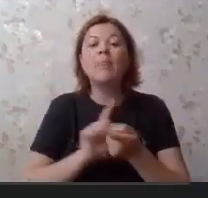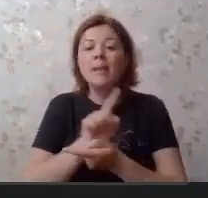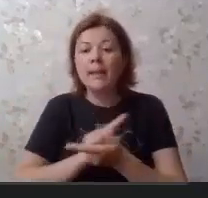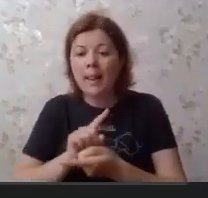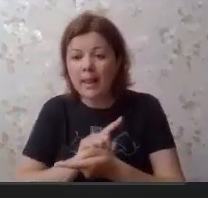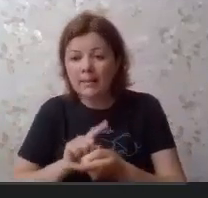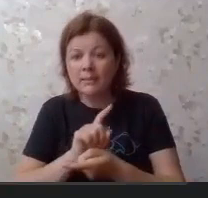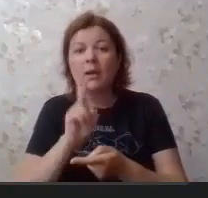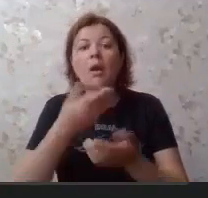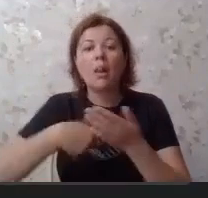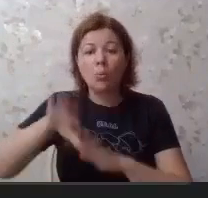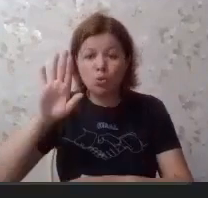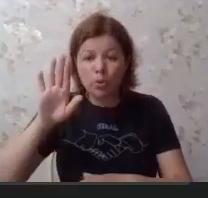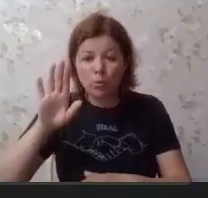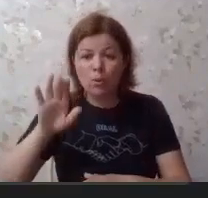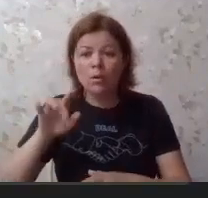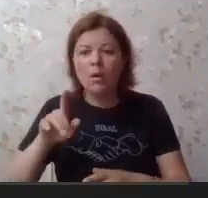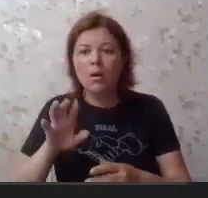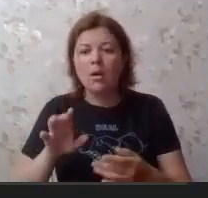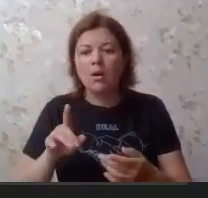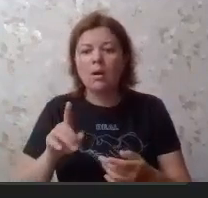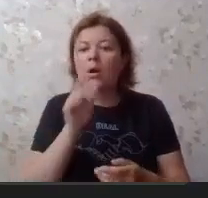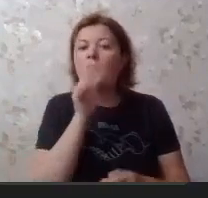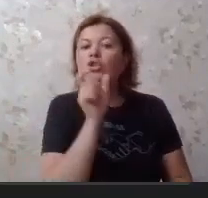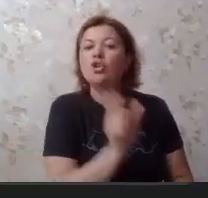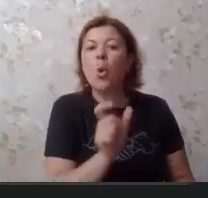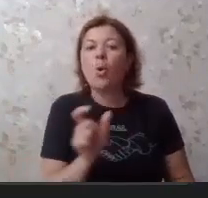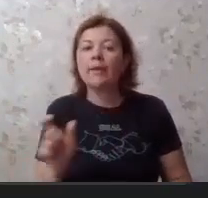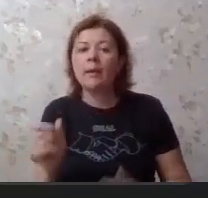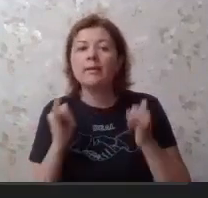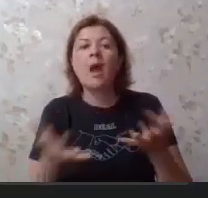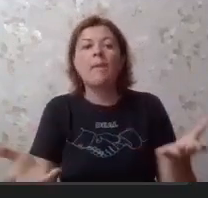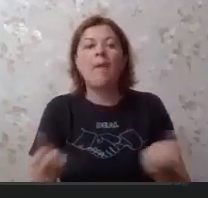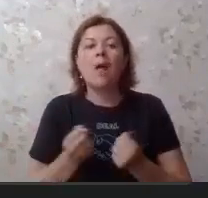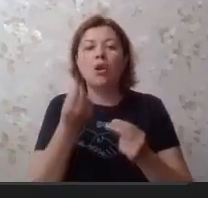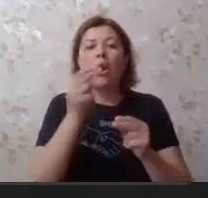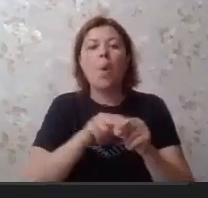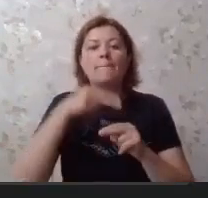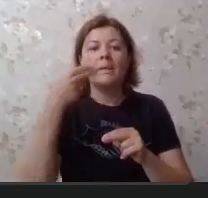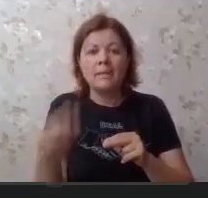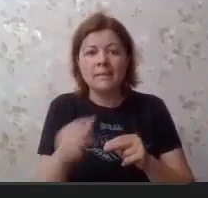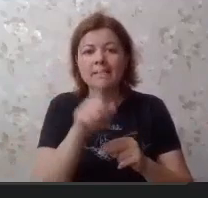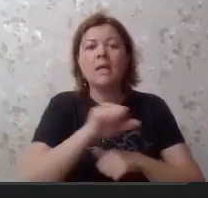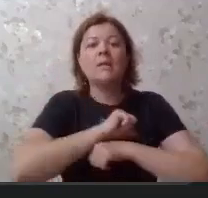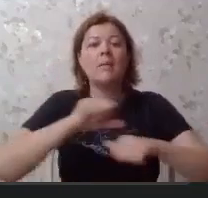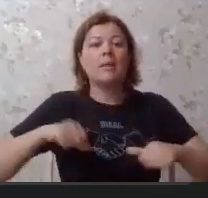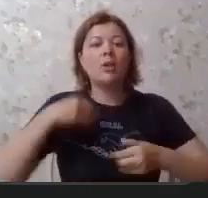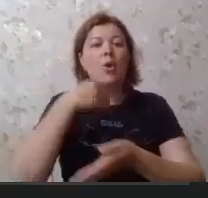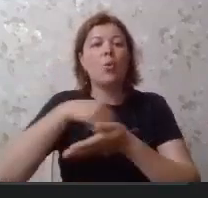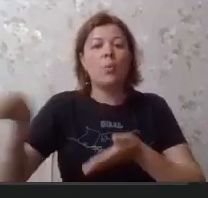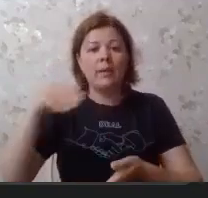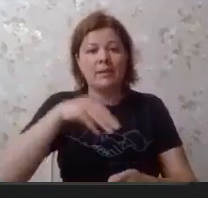в лучшую сторону, изменились сроки для получения компенсации за самостоятельно приобретенный